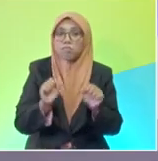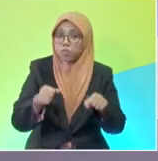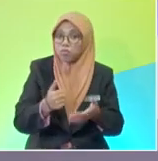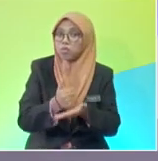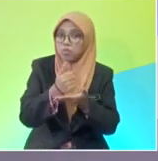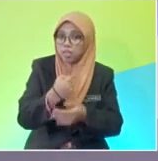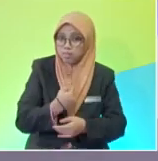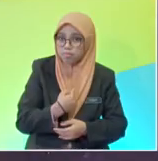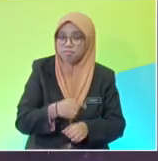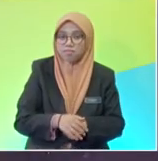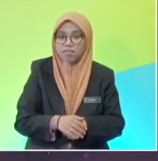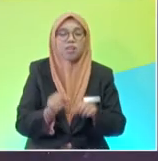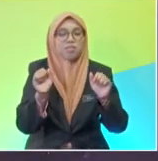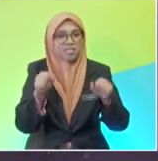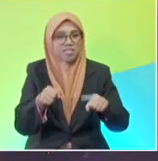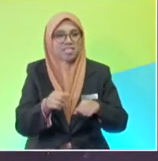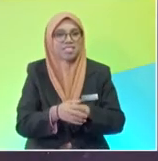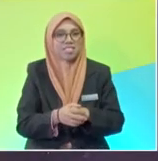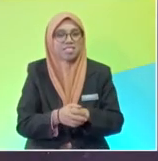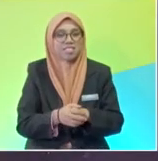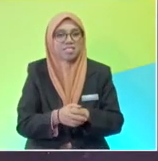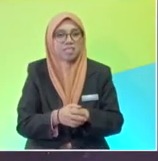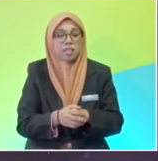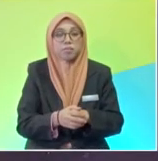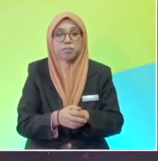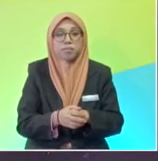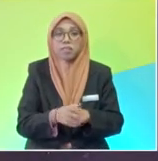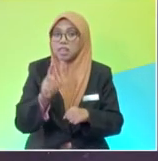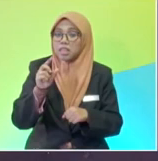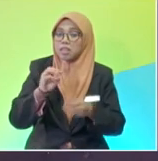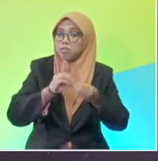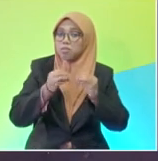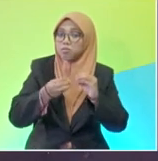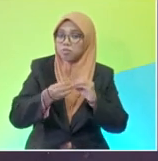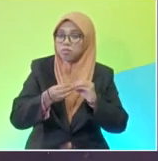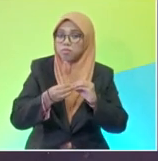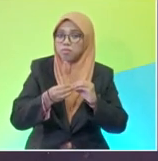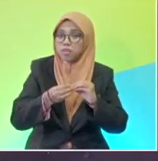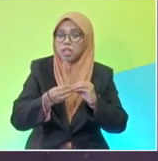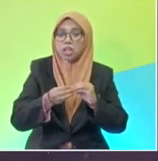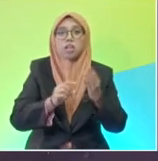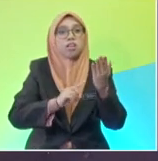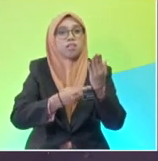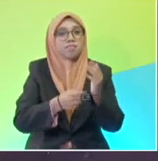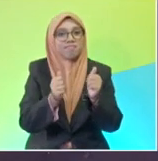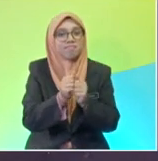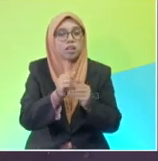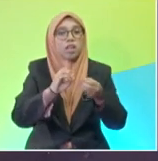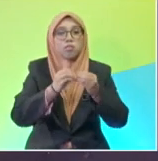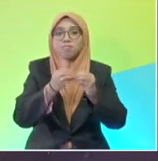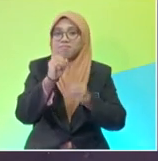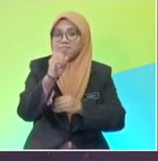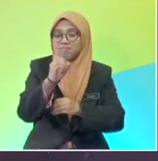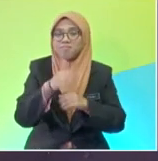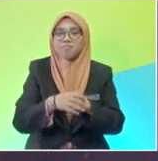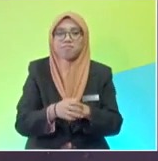cikgu untuk lengkapkan? Boleh cikgu. Maksudnya Mira kena tampal nombor ni lah dekat sini. Ya betul. Cikgu nak Mira mula dengan nombor satu dekat sini. Okey, Mira tampal ya. Nombor